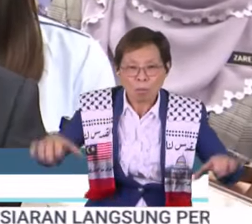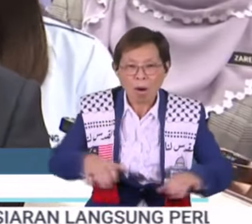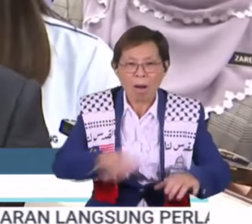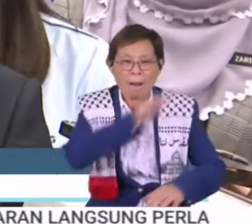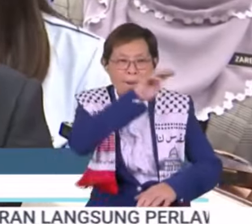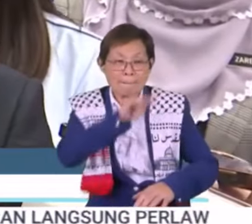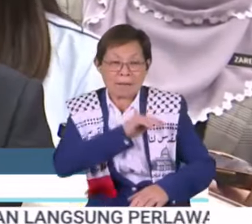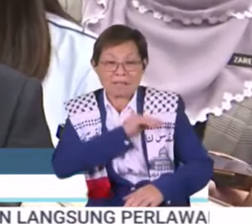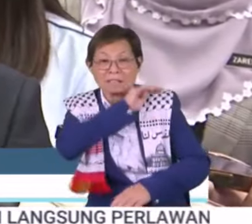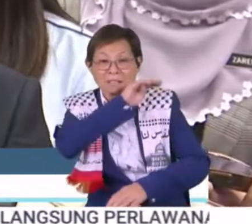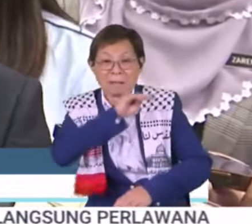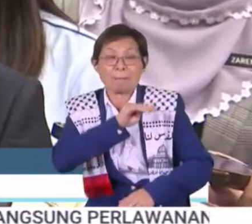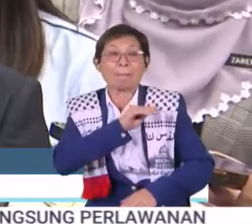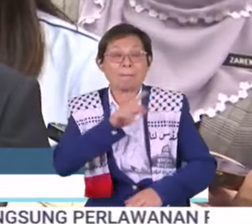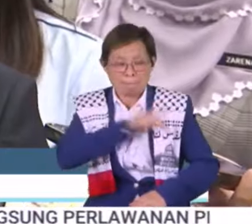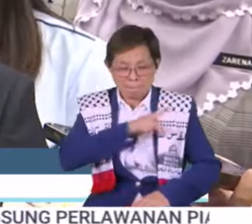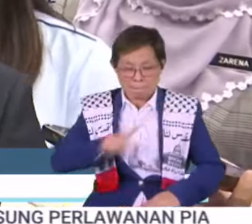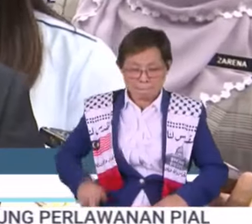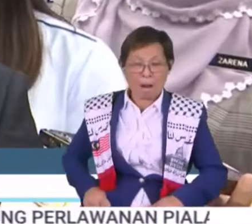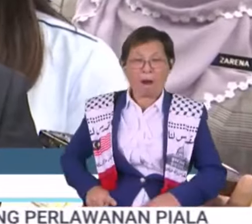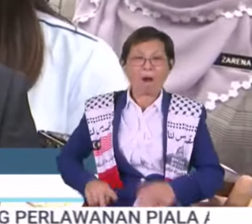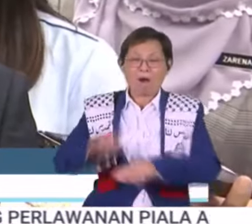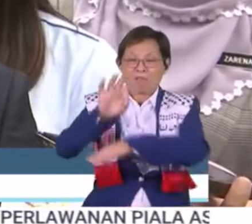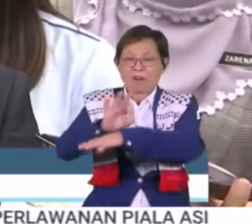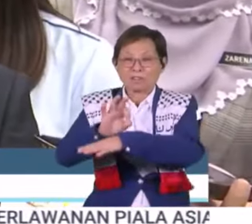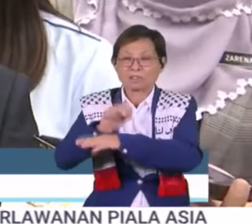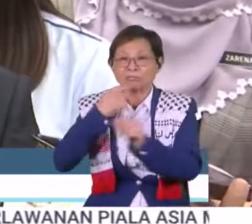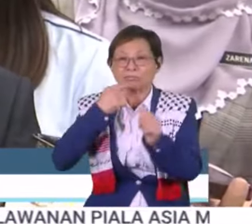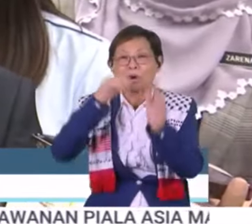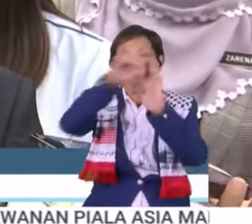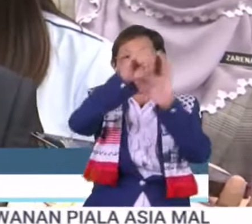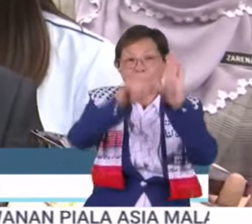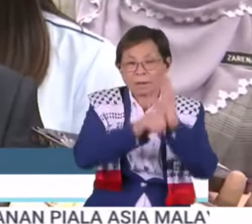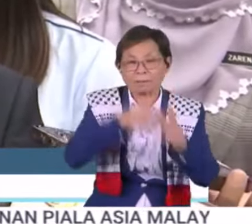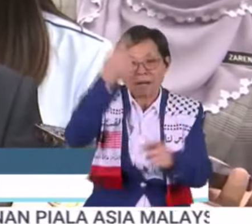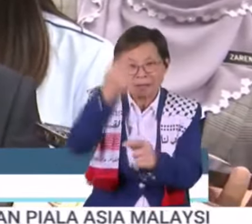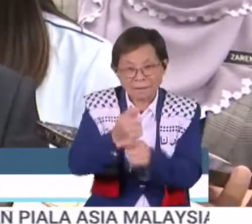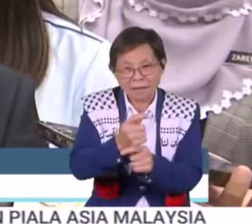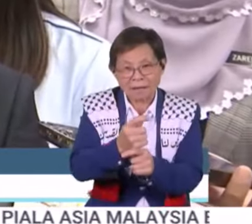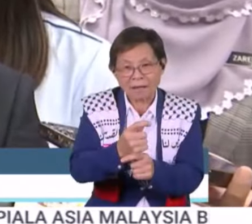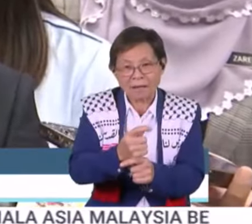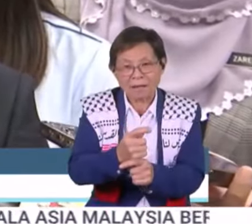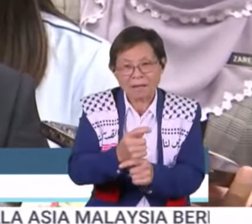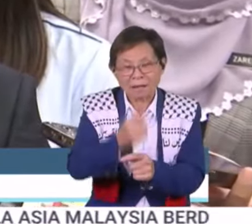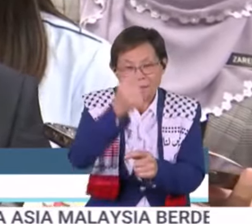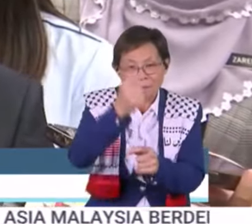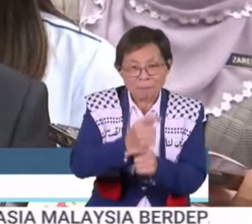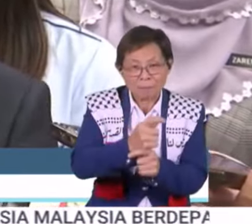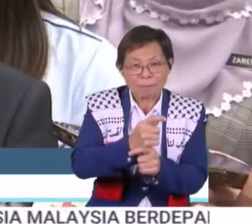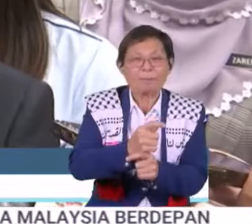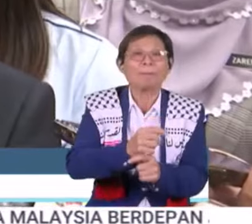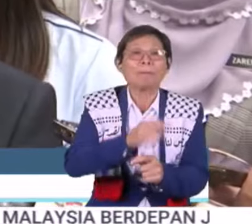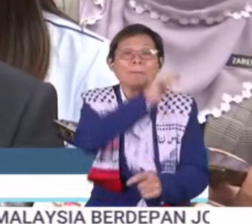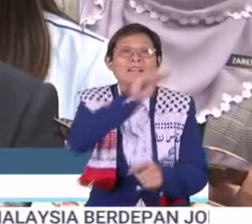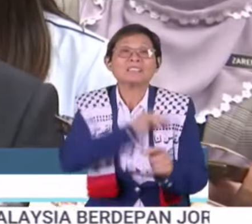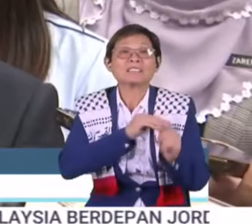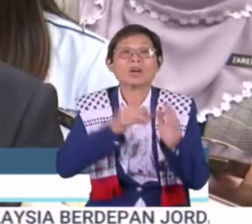Ministerial Function Order MFO yang akan menetapkan kementerian dan juga